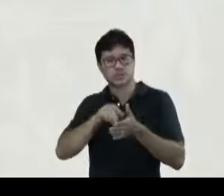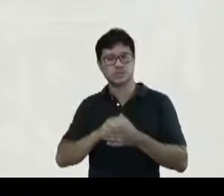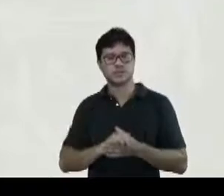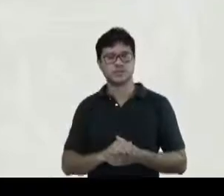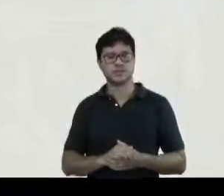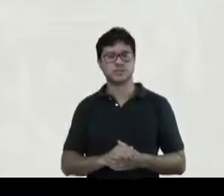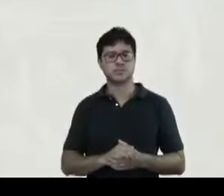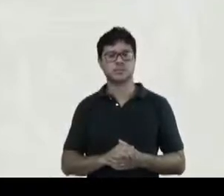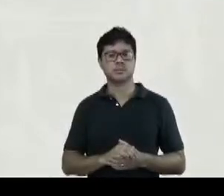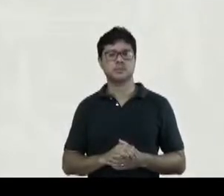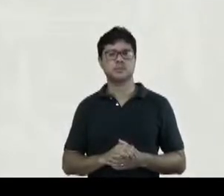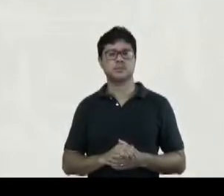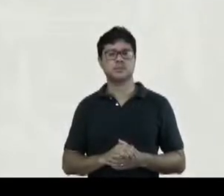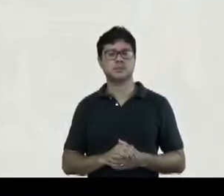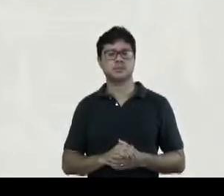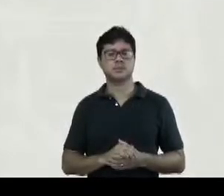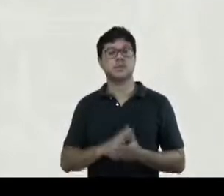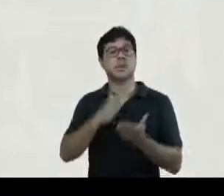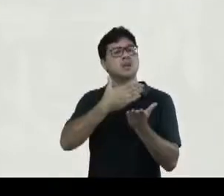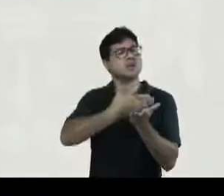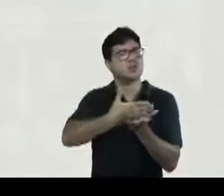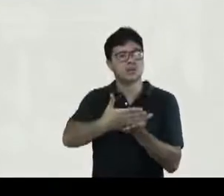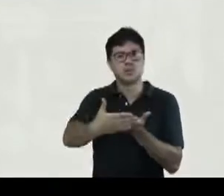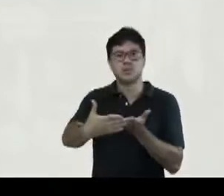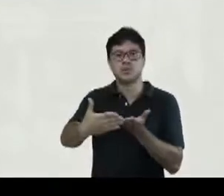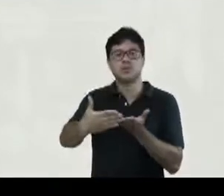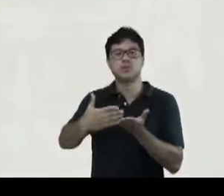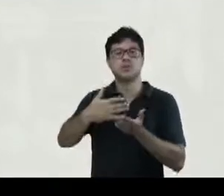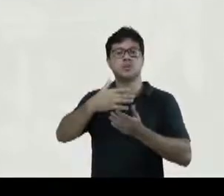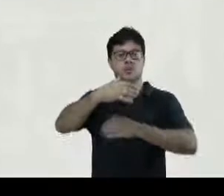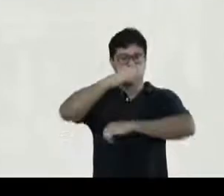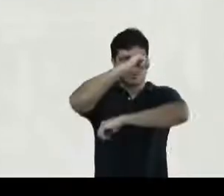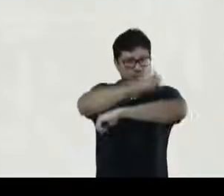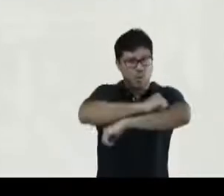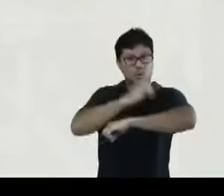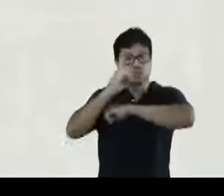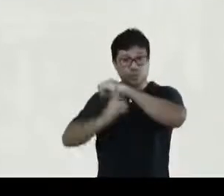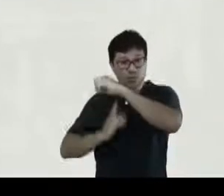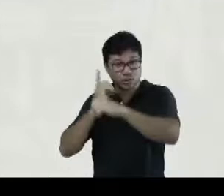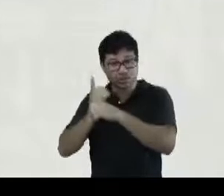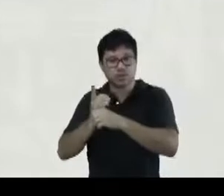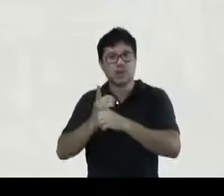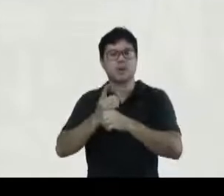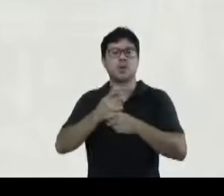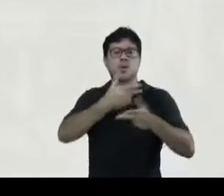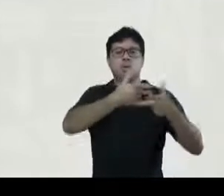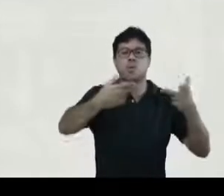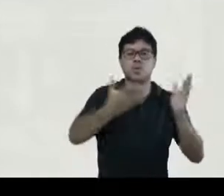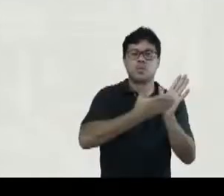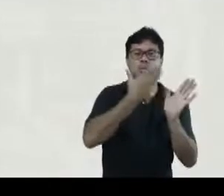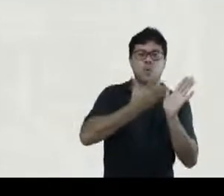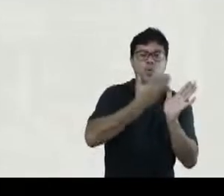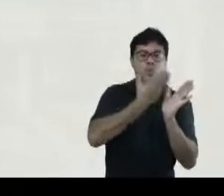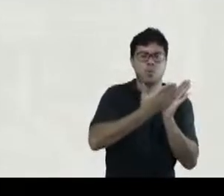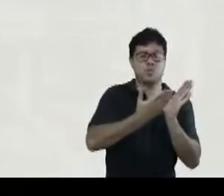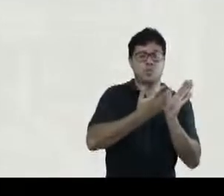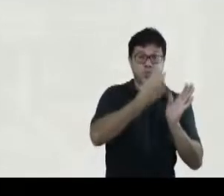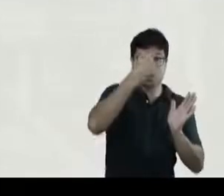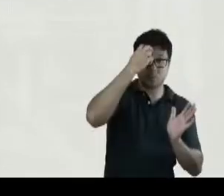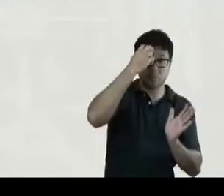bereits maschinenlesbaren retrospektiven Nationalbibliografien in Angriff genommen.